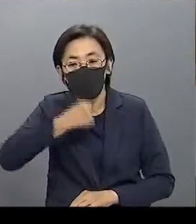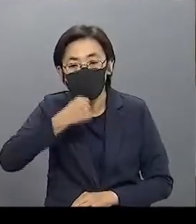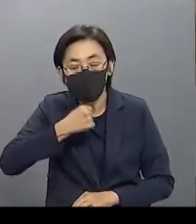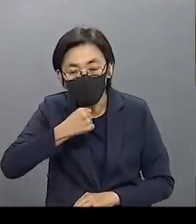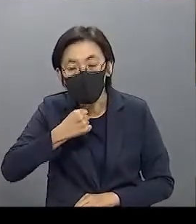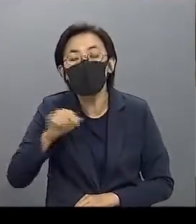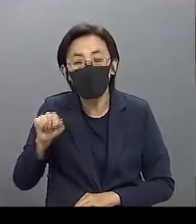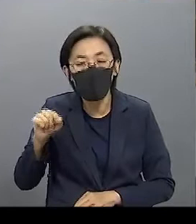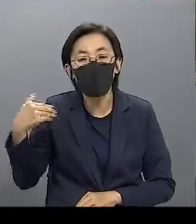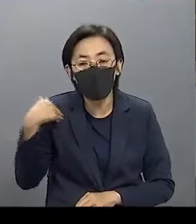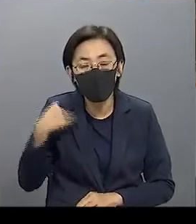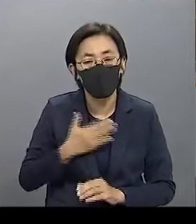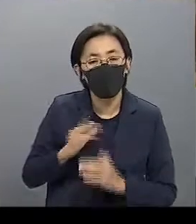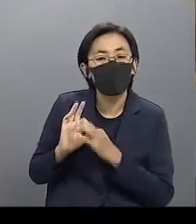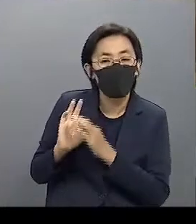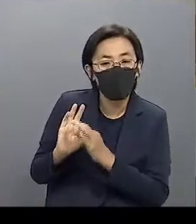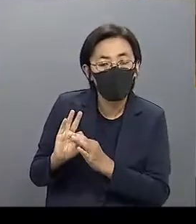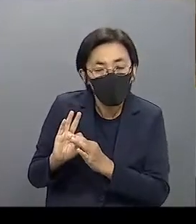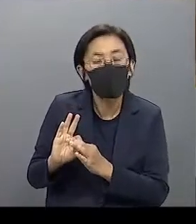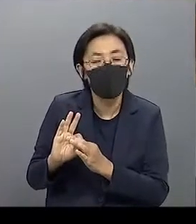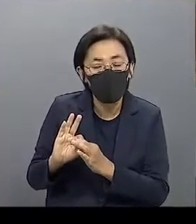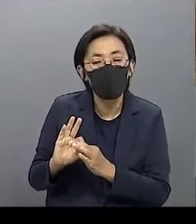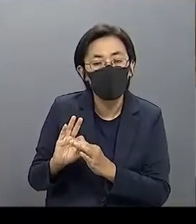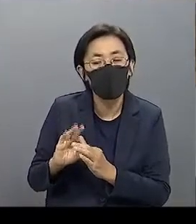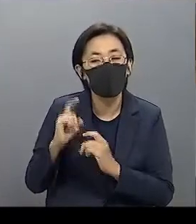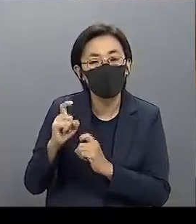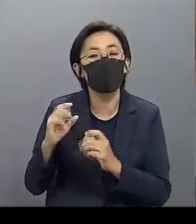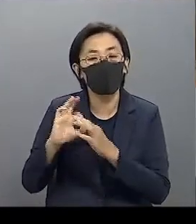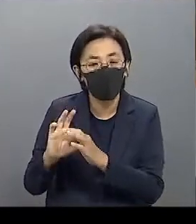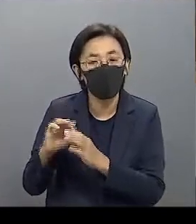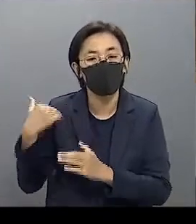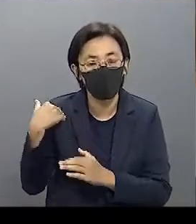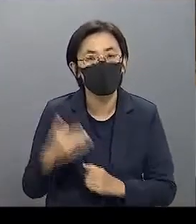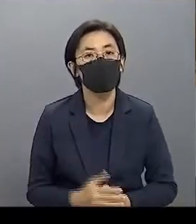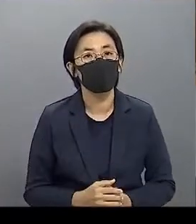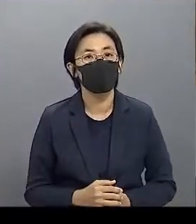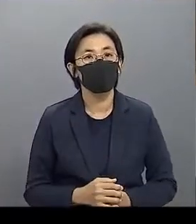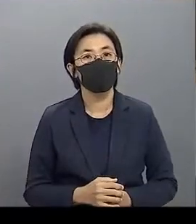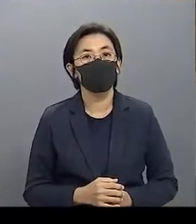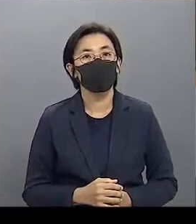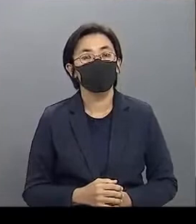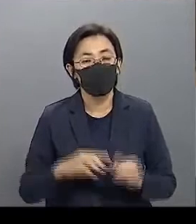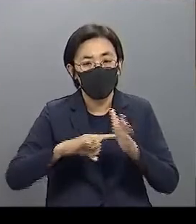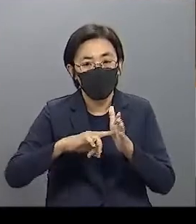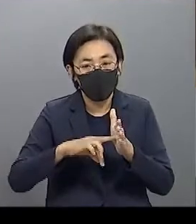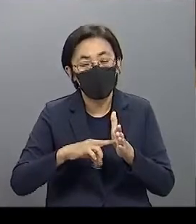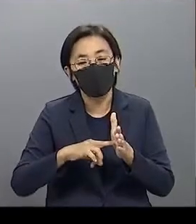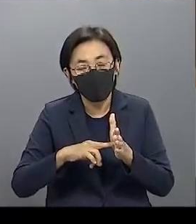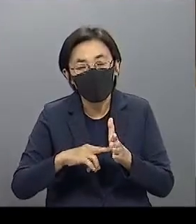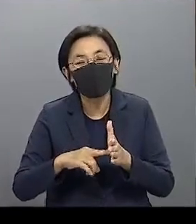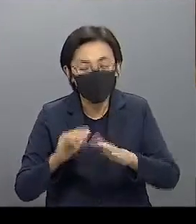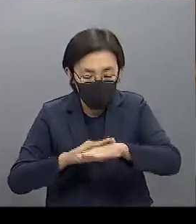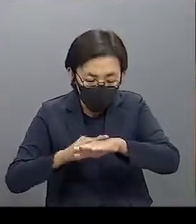ป็นห่วงเรื่องความปลอดภัยของครอบครัวเช่นเดียวกันครับ เรื่องของเข็ม เราต้องอ๋อเรื่องของอุปกรณ์เนี่ยผ